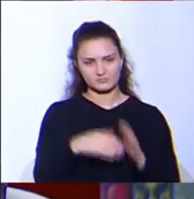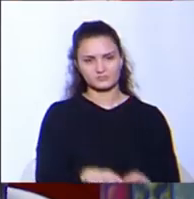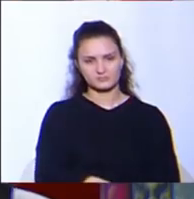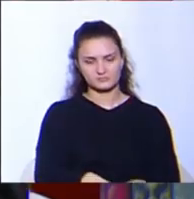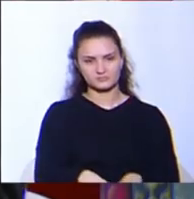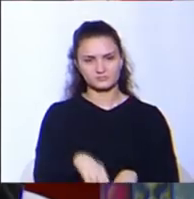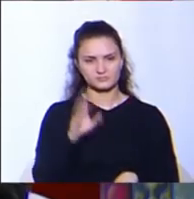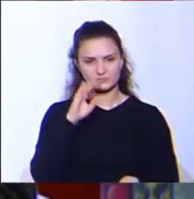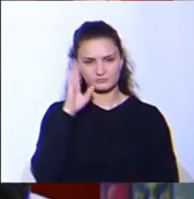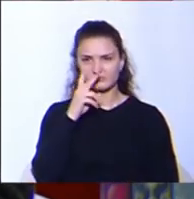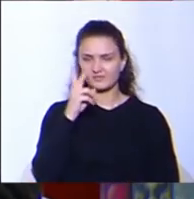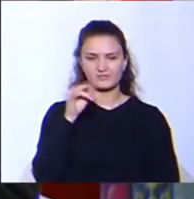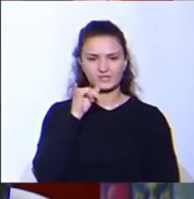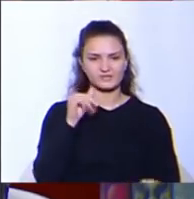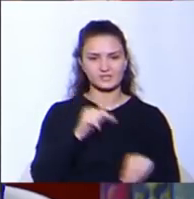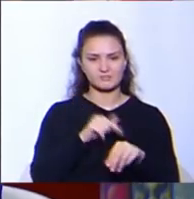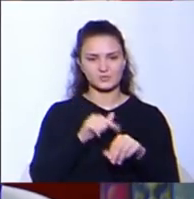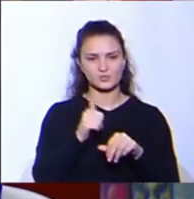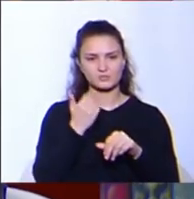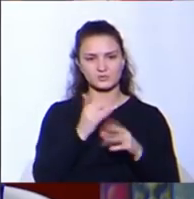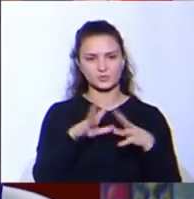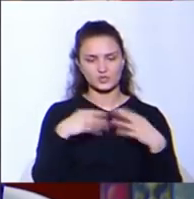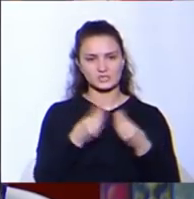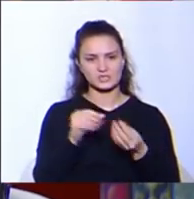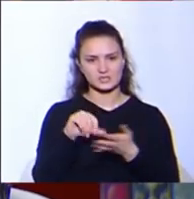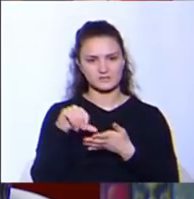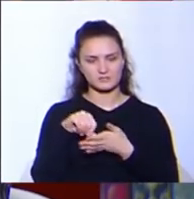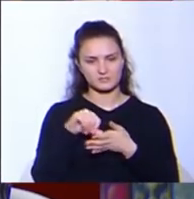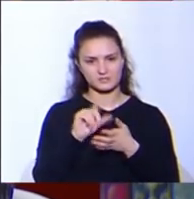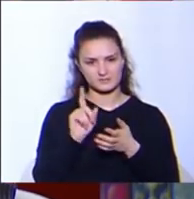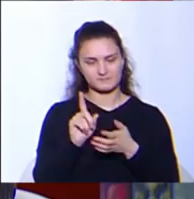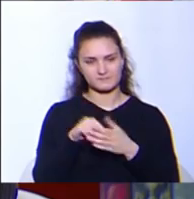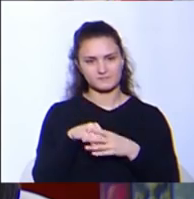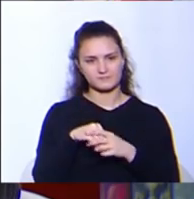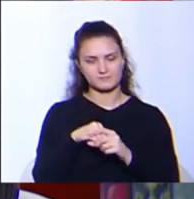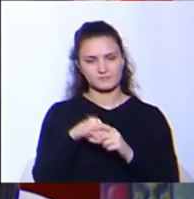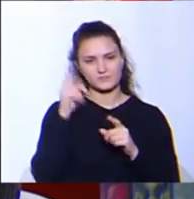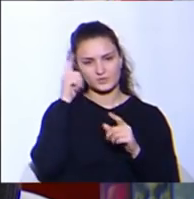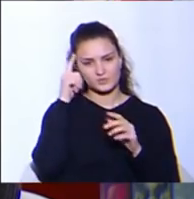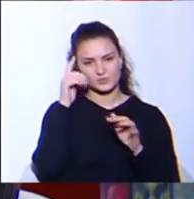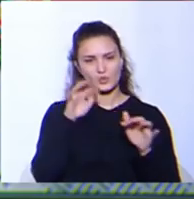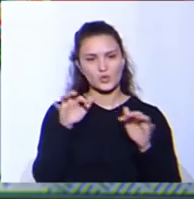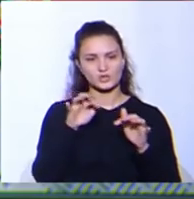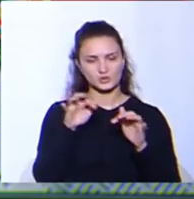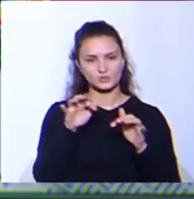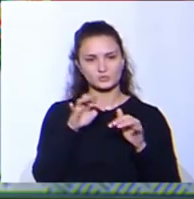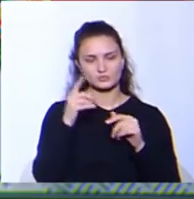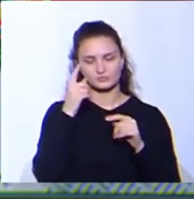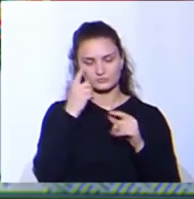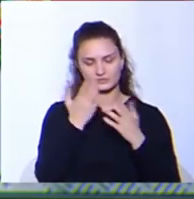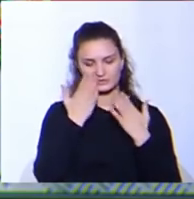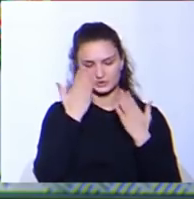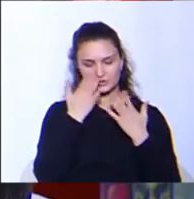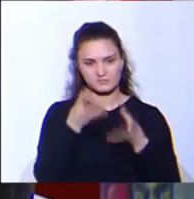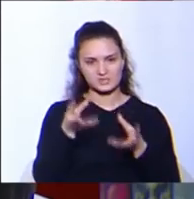არიან. მშობლებს ვერ აღიქვამენ, როგორც მათ ოჯახის წევრებს და ასე და ასე შემდეგ. კოგნიტური ფუნქციები ზიანდება.